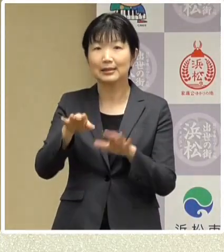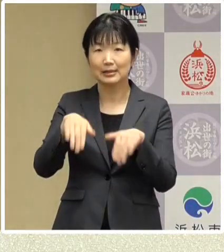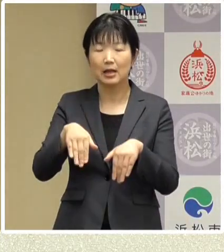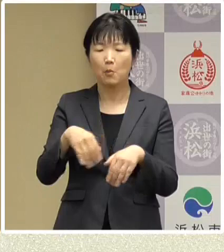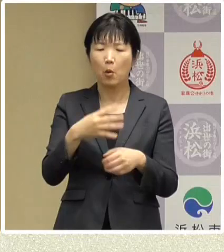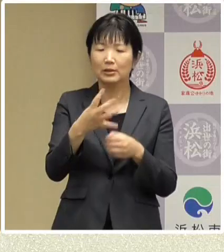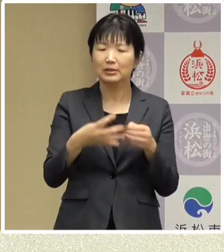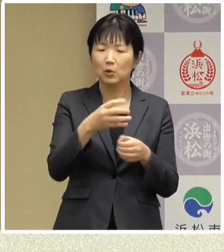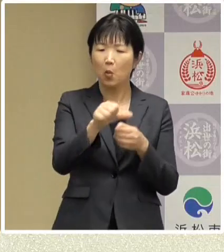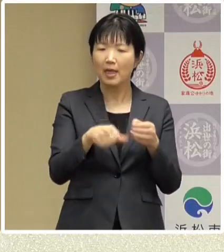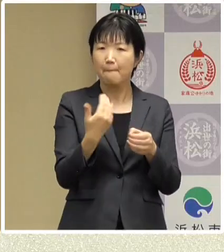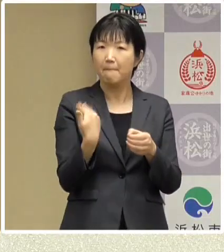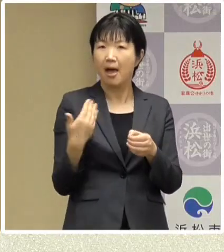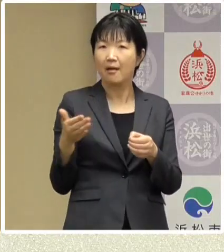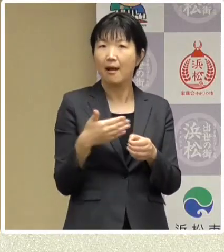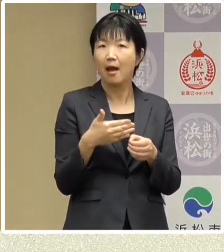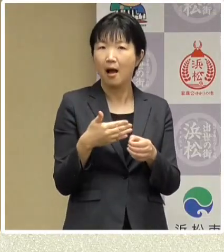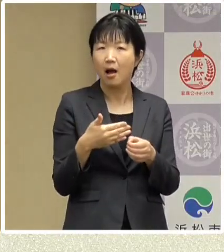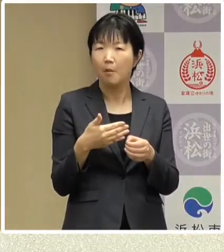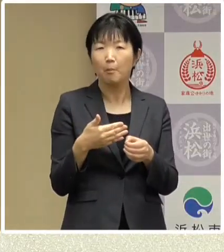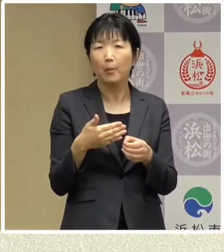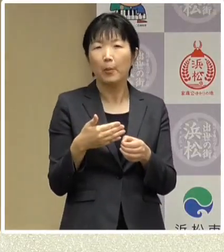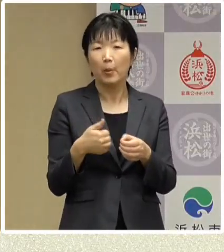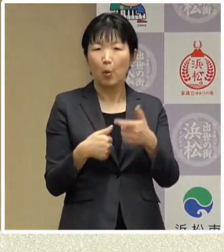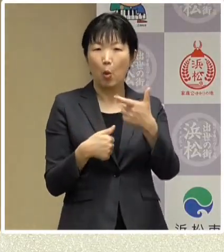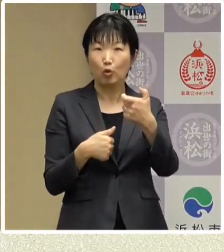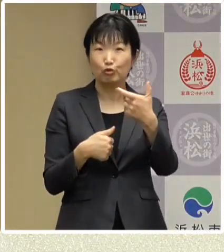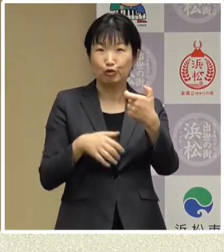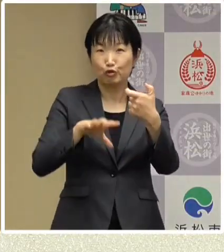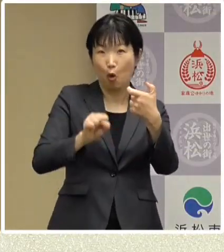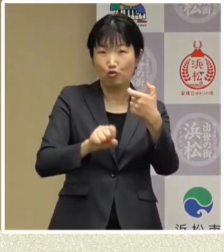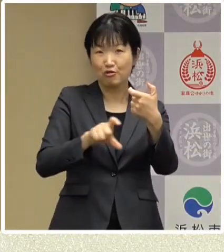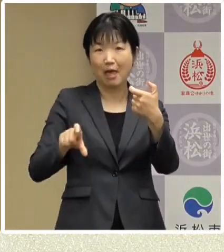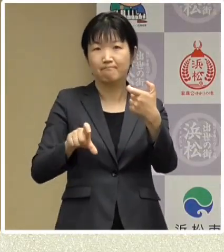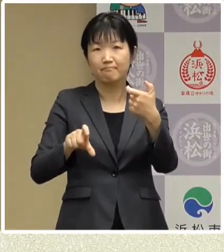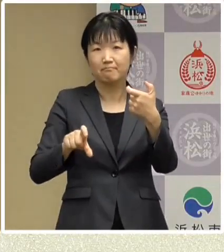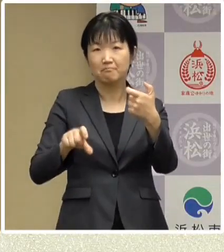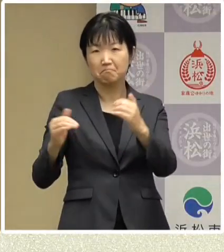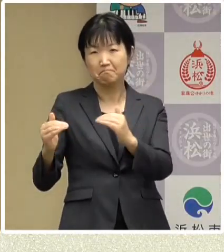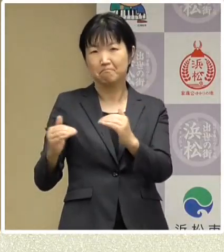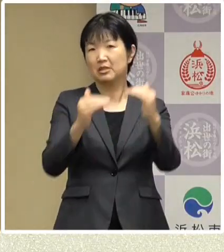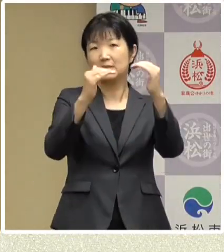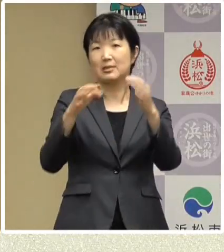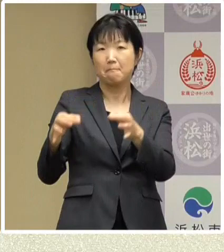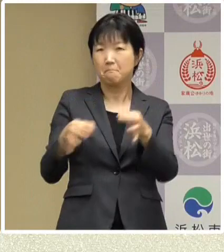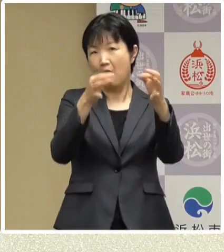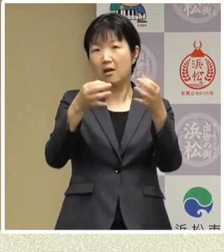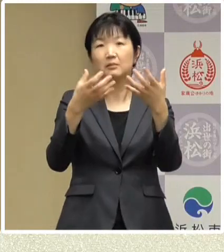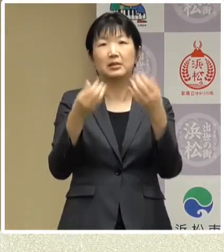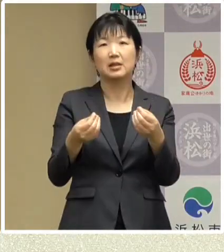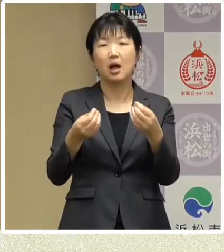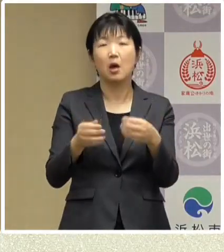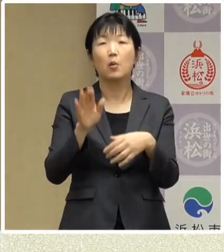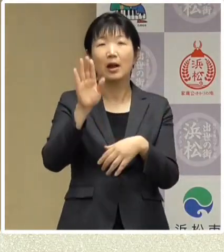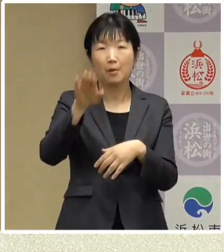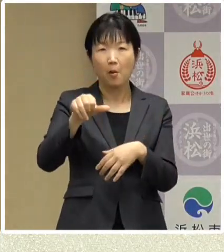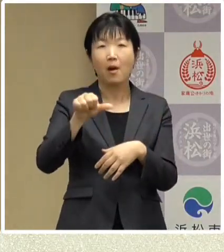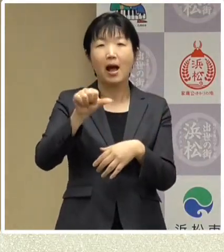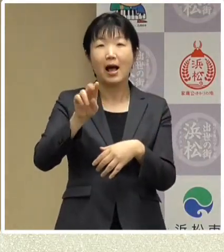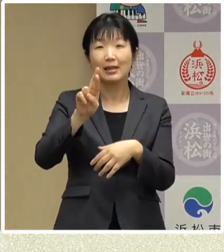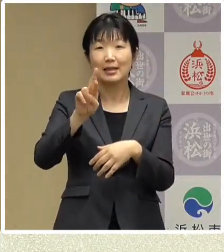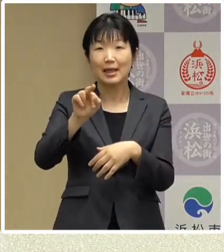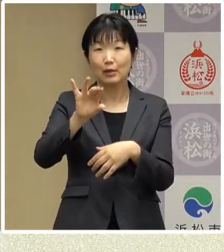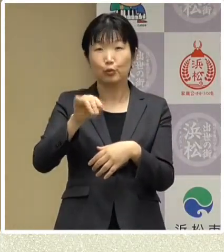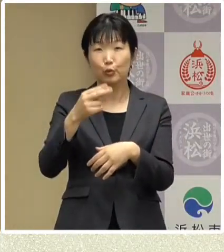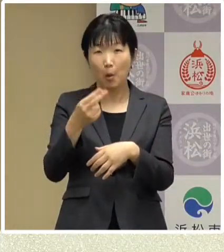4、5年につきましてはその規模が60億円で、今後もですね、アセットマネジメント契約というのを昨年度策定